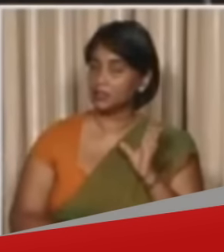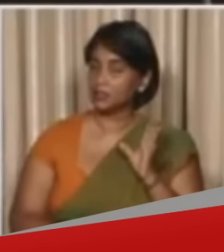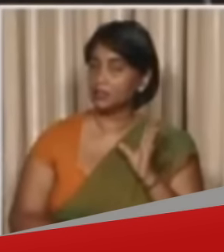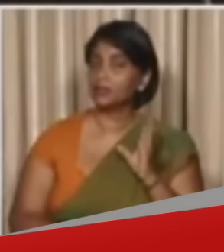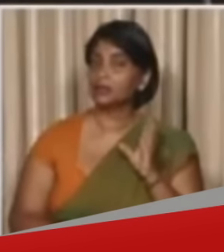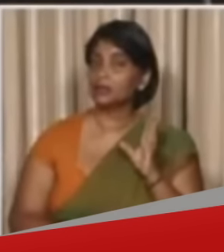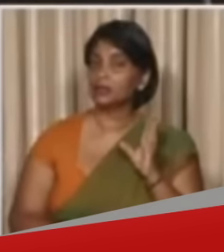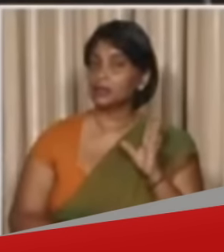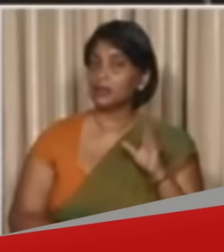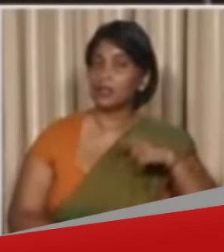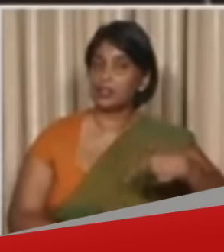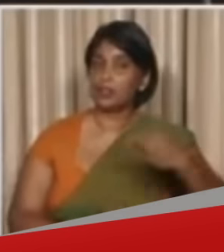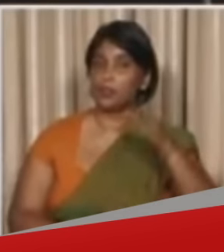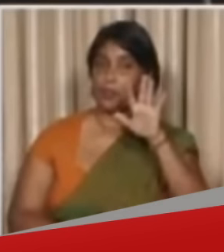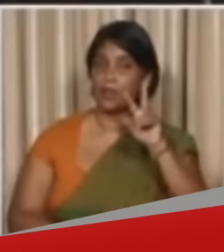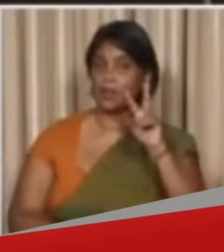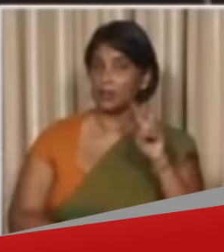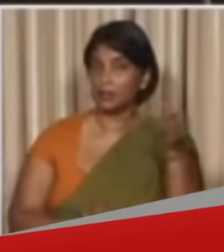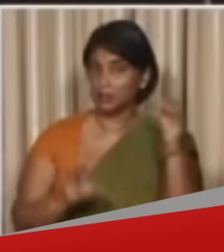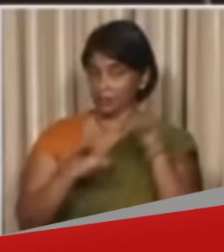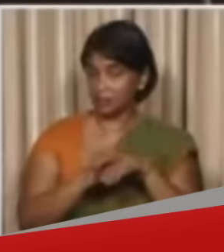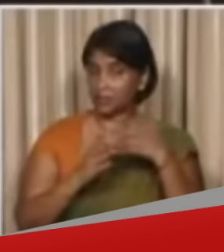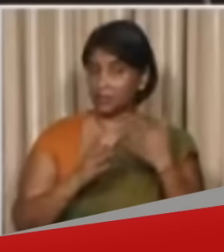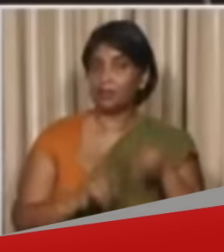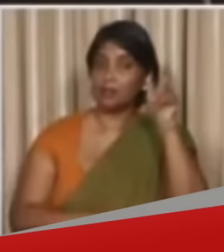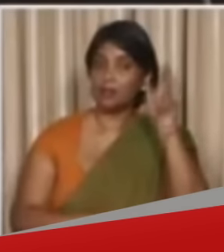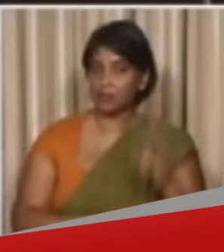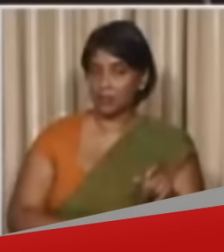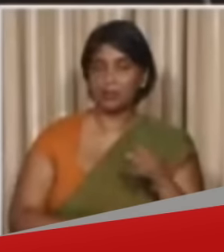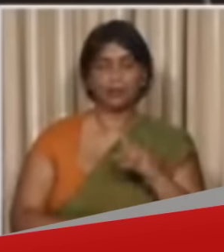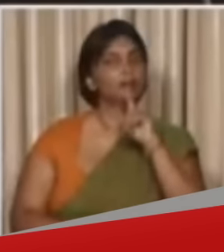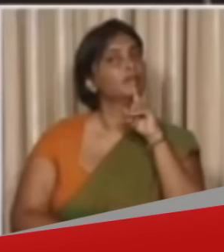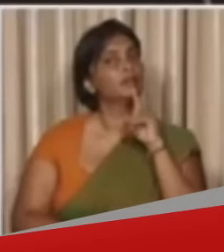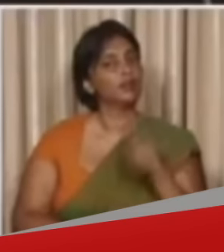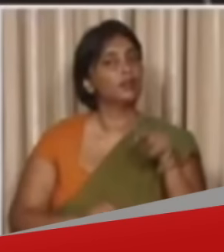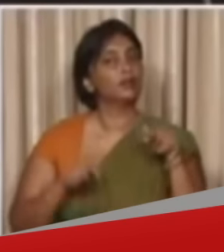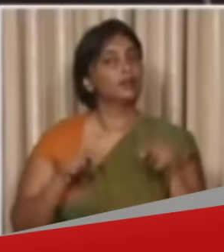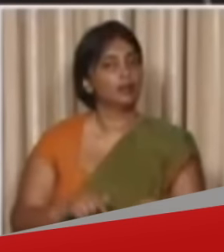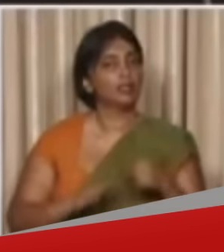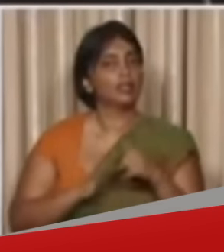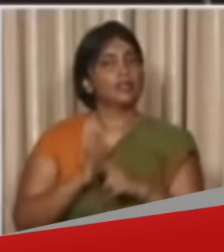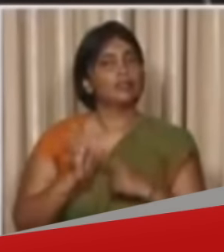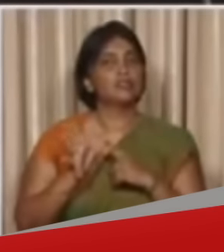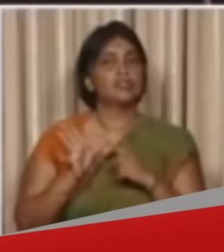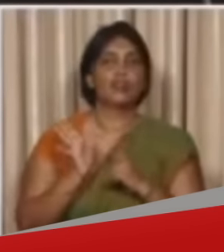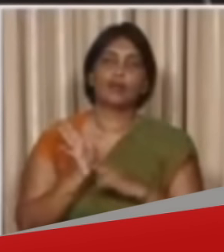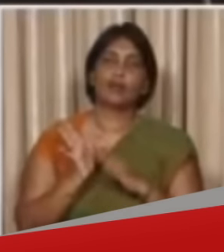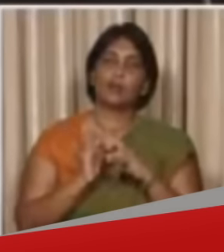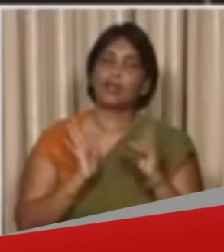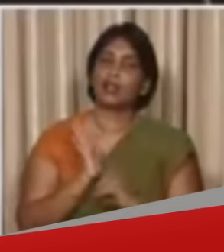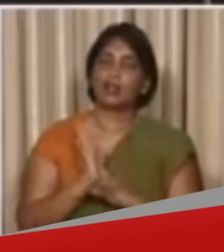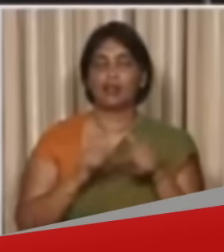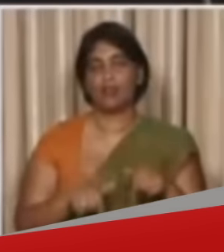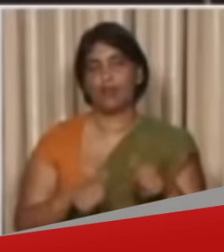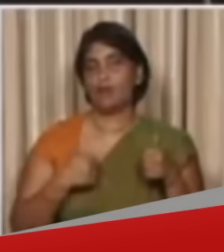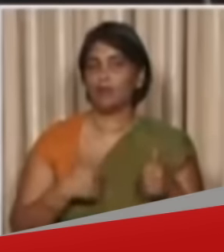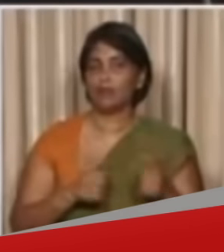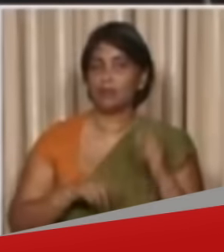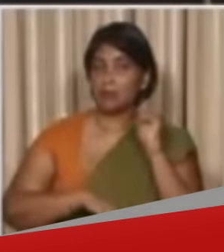තුමා දවස් 52කට පත් කරපු නිලධාරියෙක් වාර්තා කරලා තියෙනවා දැන් ජමීල් බොහොම හොඳයි කියලා. මේ හැම දෙයක්ම මේ